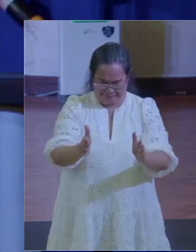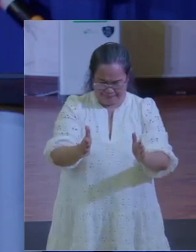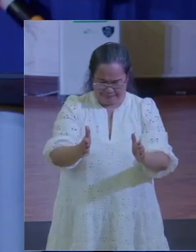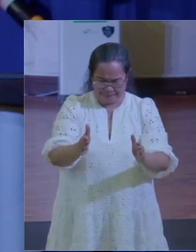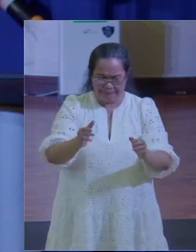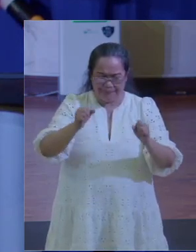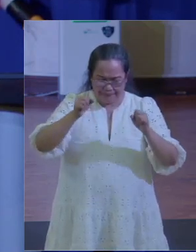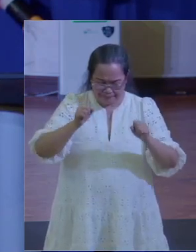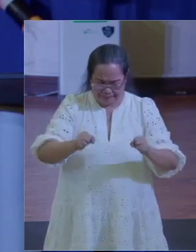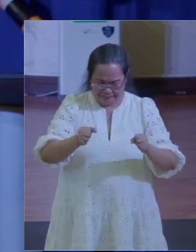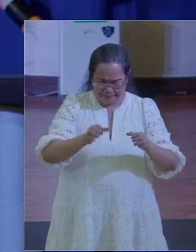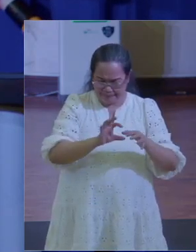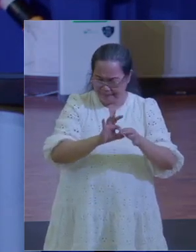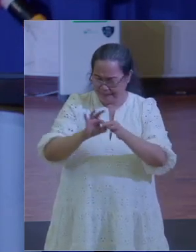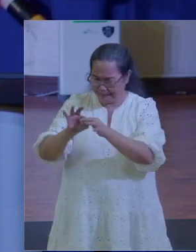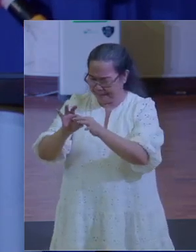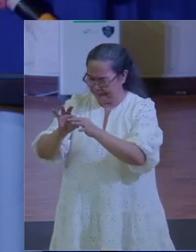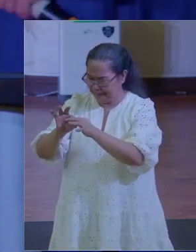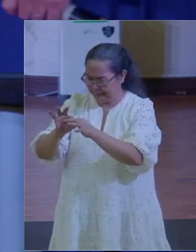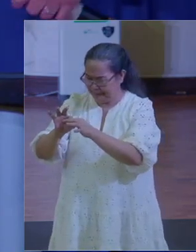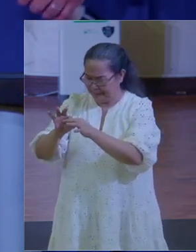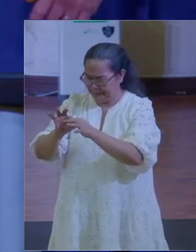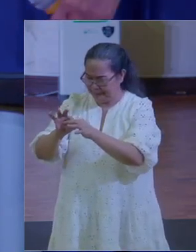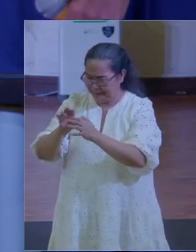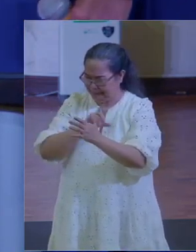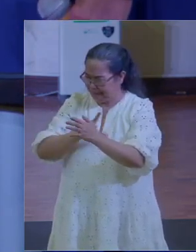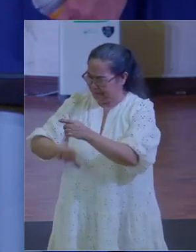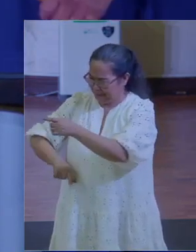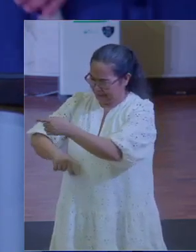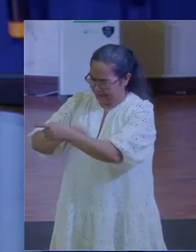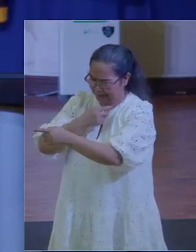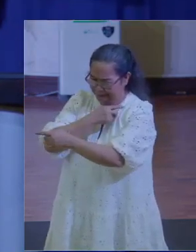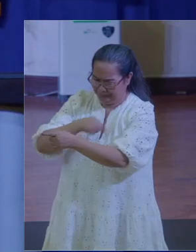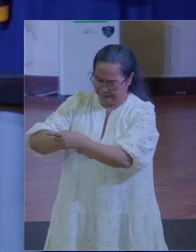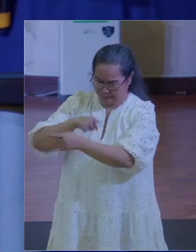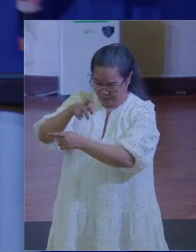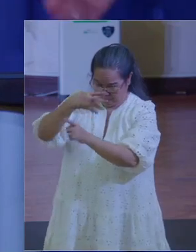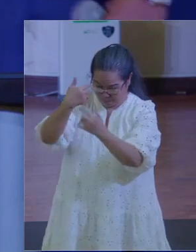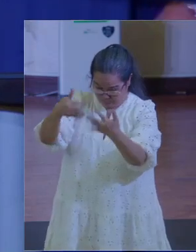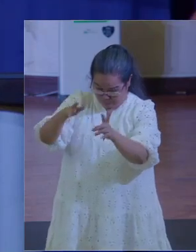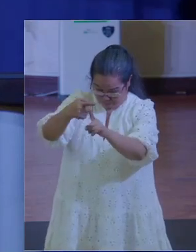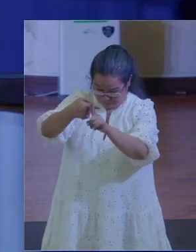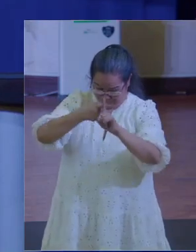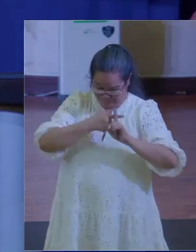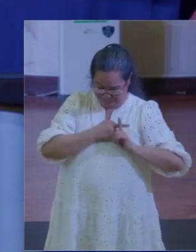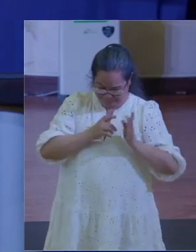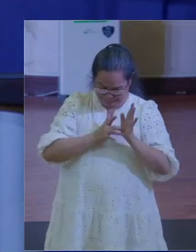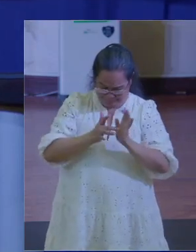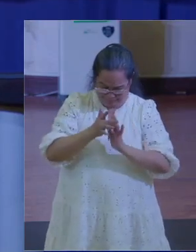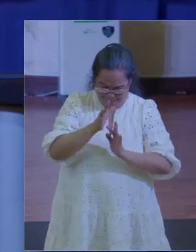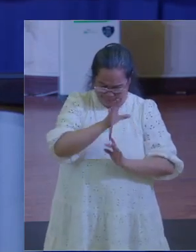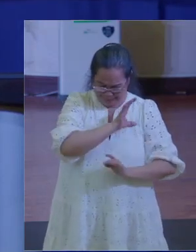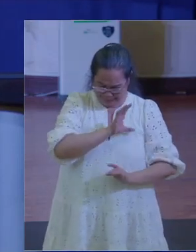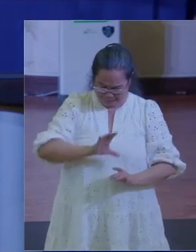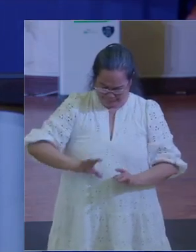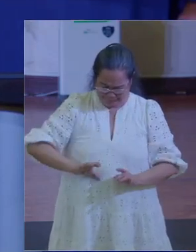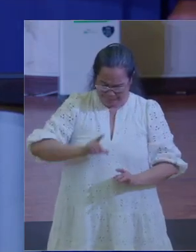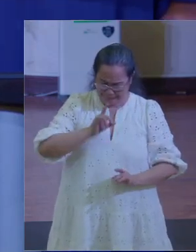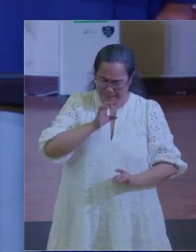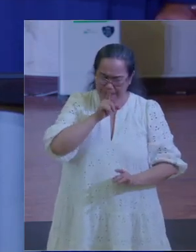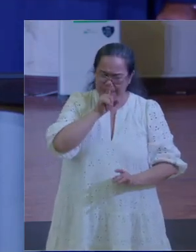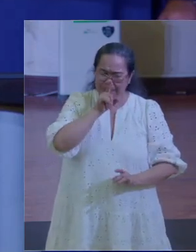Pwede tayong sumama ngayon sa communion, pero ang tanong ko, tinanggap mo ba si Jesus bilang Panginoon tagapagligtas? Kung gusto mong makatiyak ngayon din,